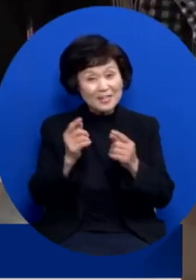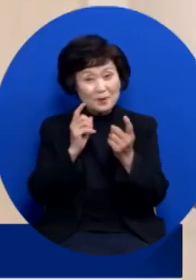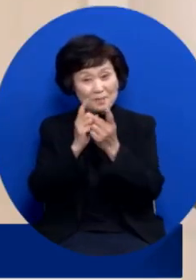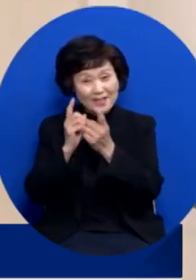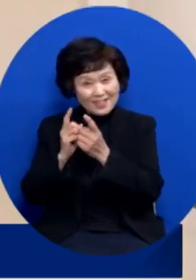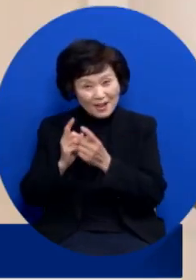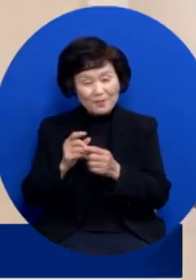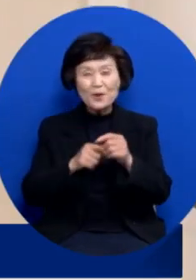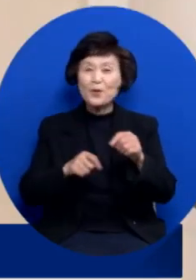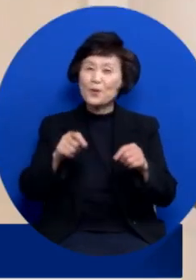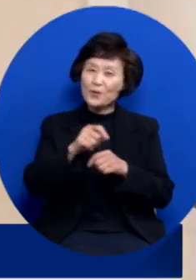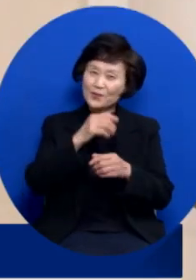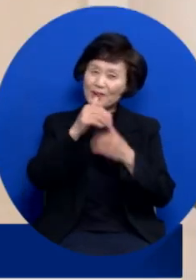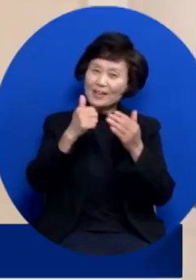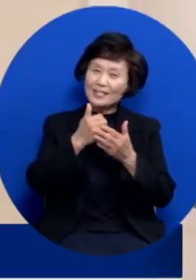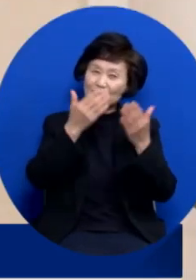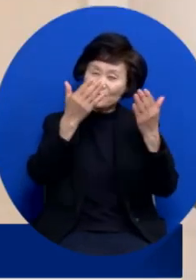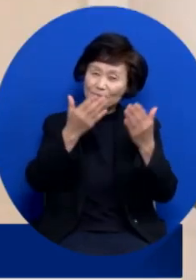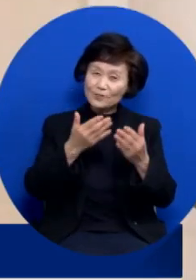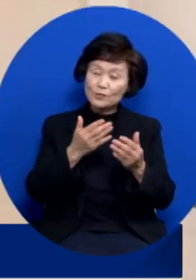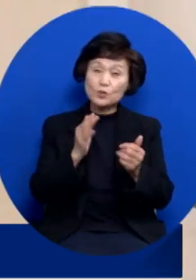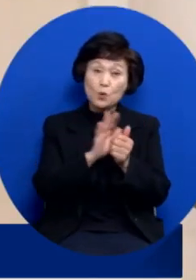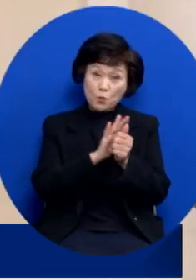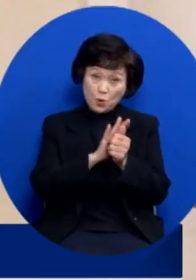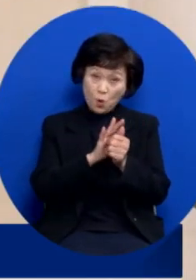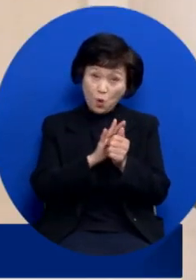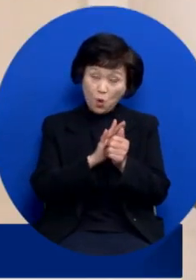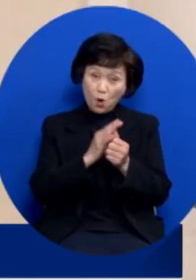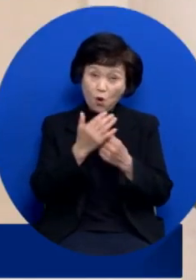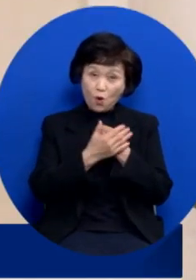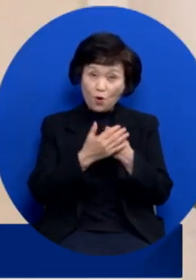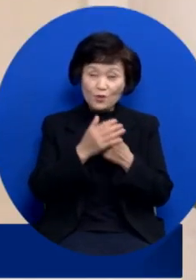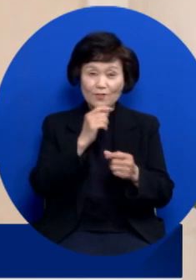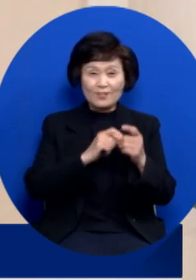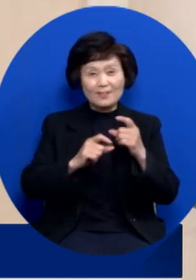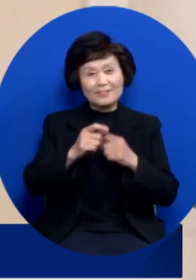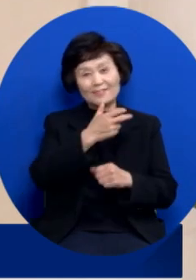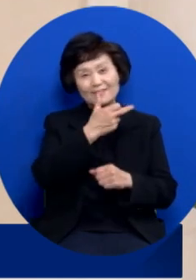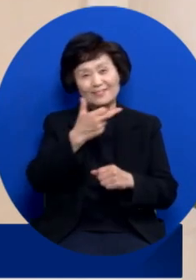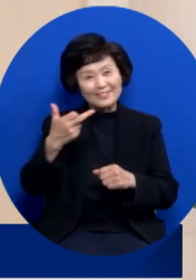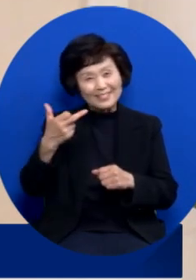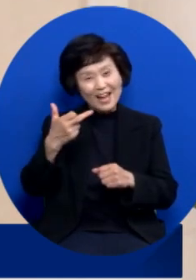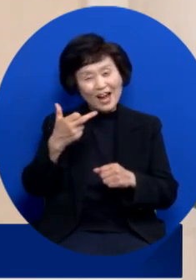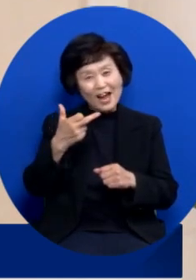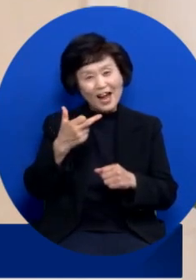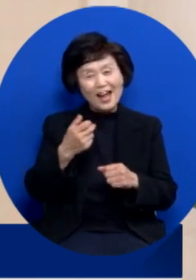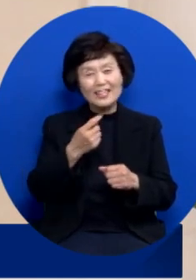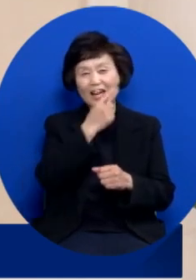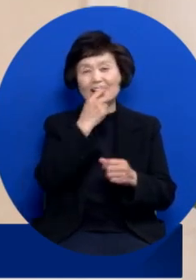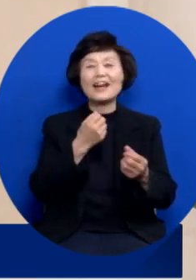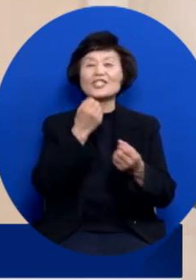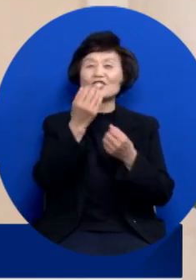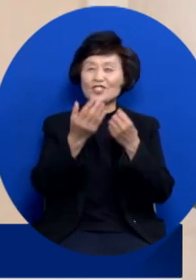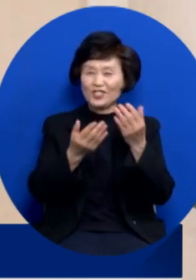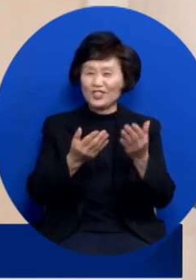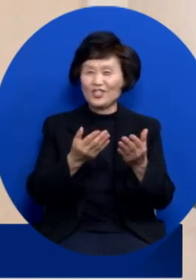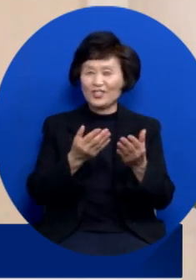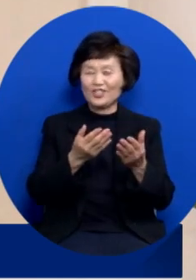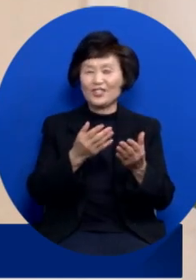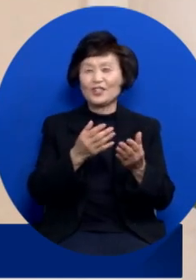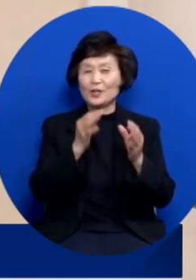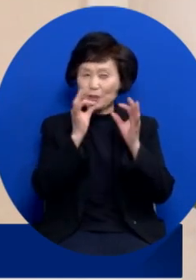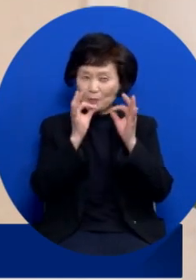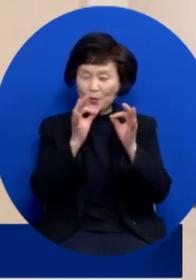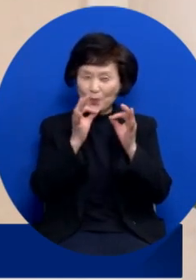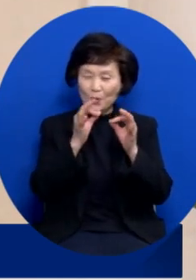오히려 하나님이 주시는 위로와 격려가 은혜가 더 크다는 그런 간증들이 있거든요. 그래서 그것도